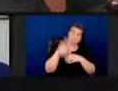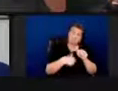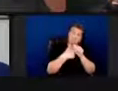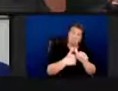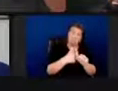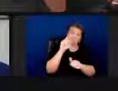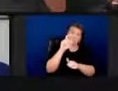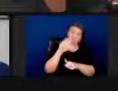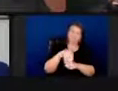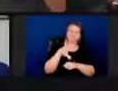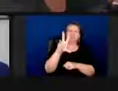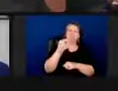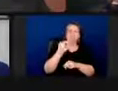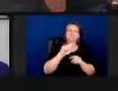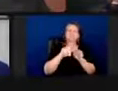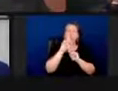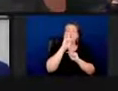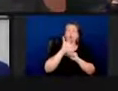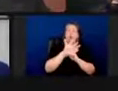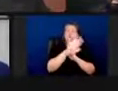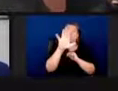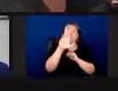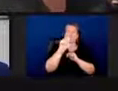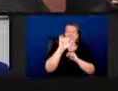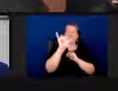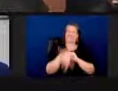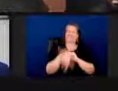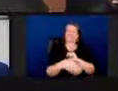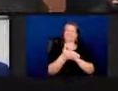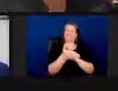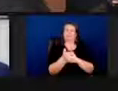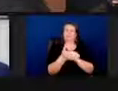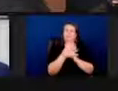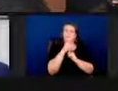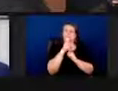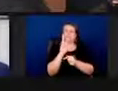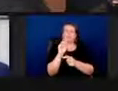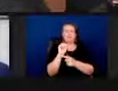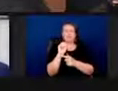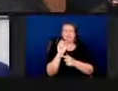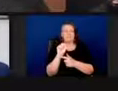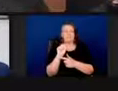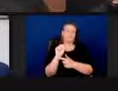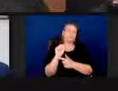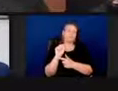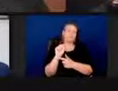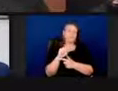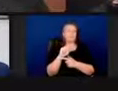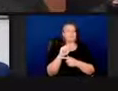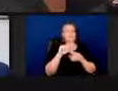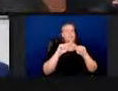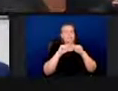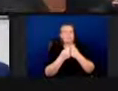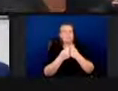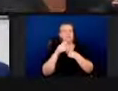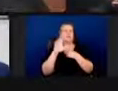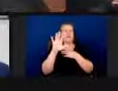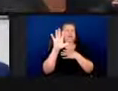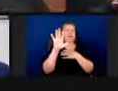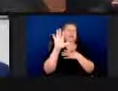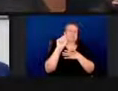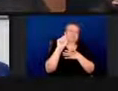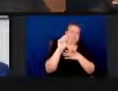ولكن هي ينبغي لا تكون بمثل هذه الطريقة بل هناك طرق مختلفة. لدينا MSTs لدينا